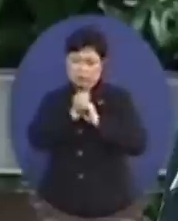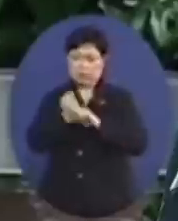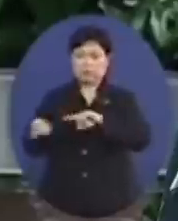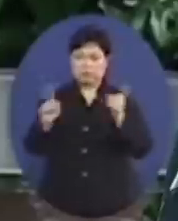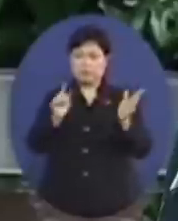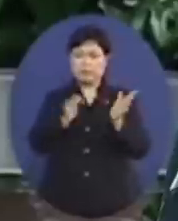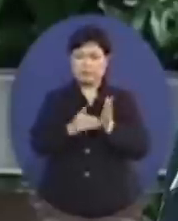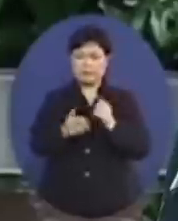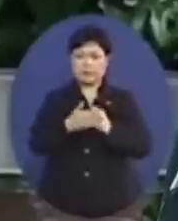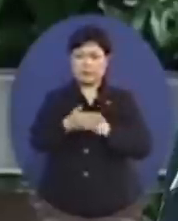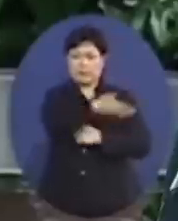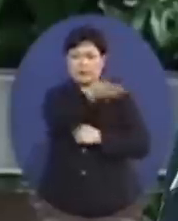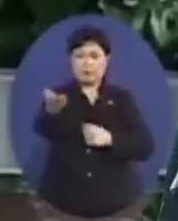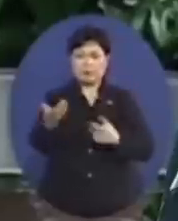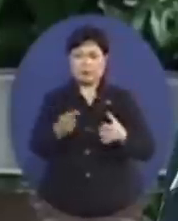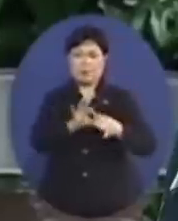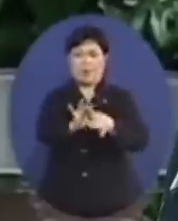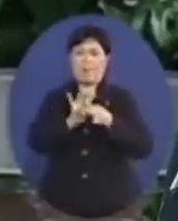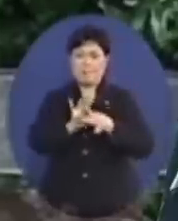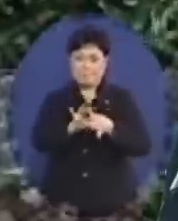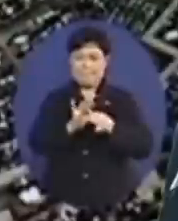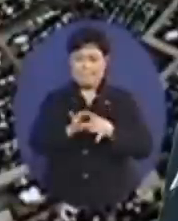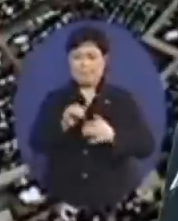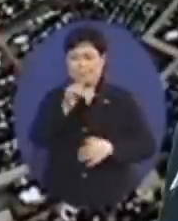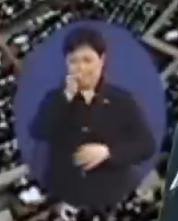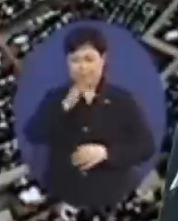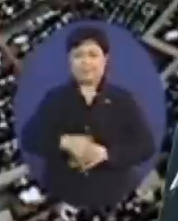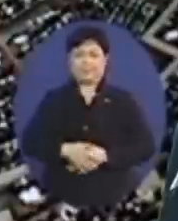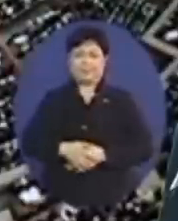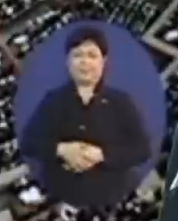그러므로 여러분도 포함되어 있습니다.